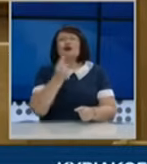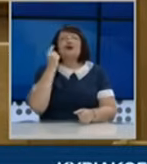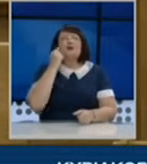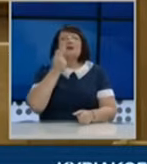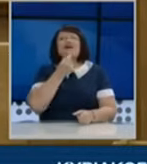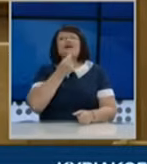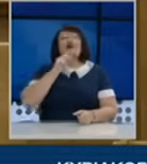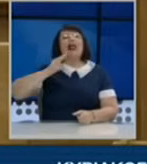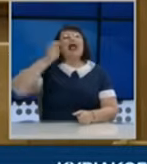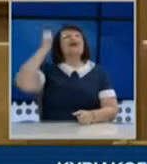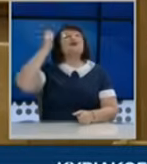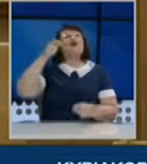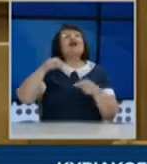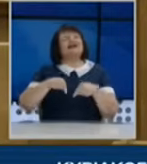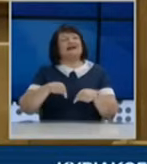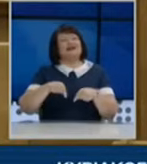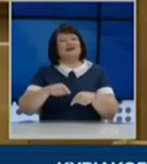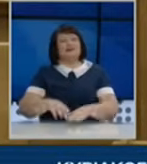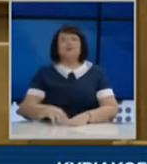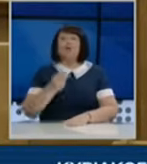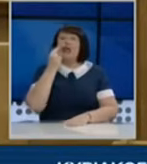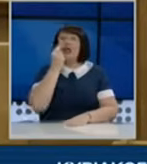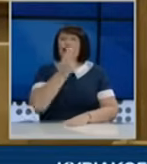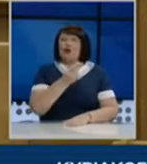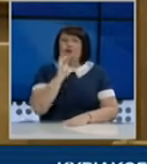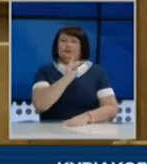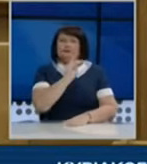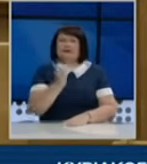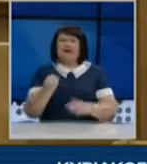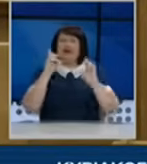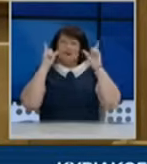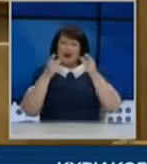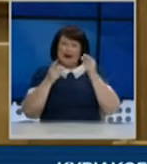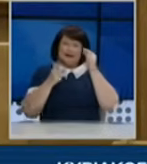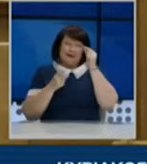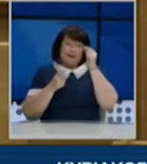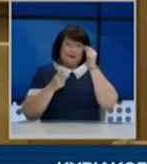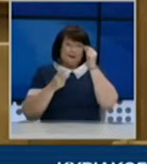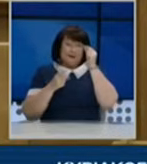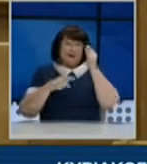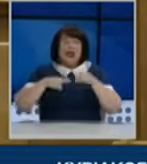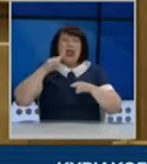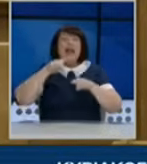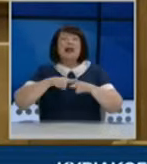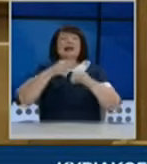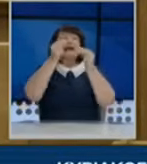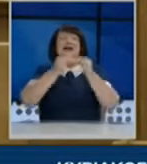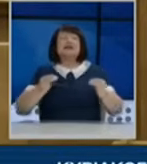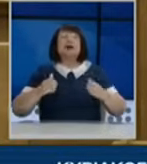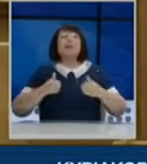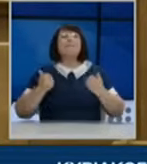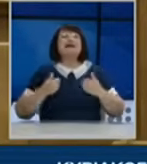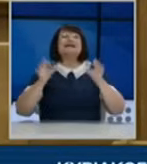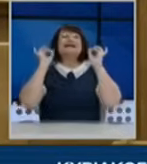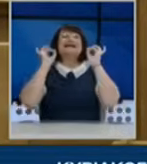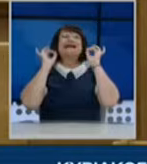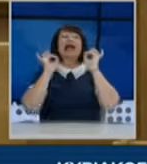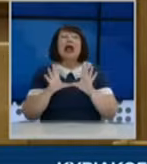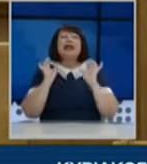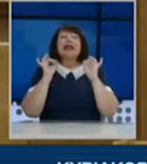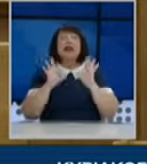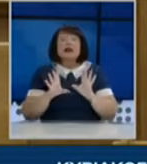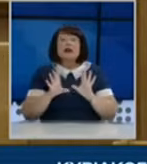άλλους. Κοιτάξτε, κύριοι συνάδελφοι της Νέας Δημοκρατίας, με την Ελληνική Λύση δεν θα παίζει κανένας. Όταν